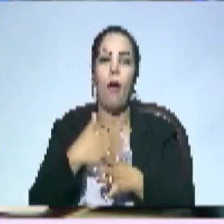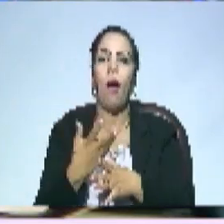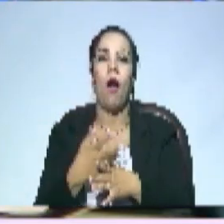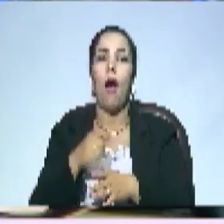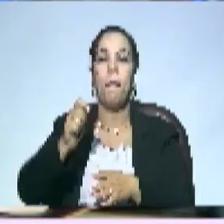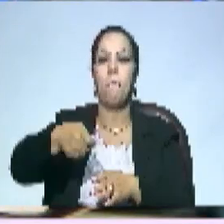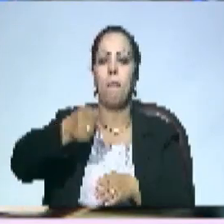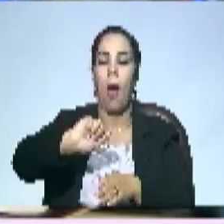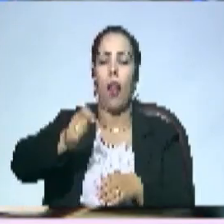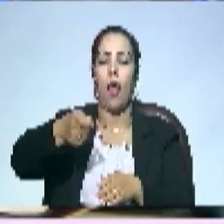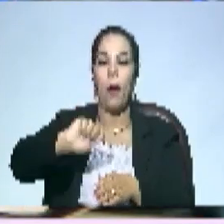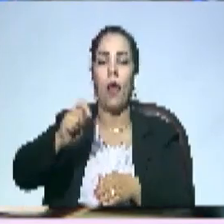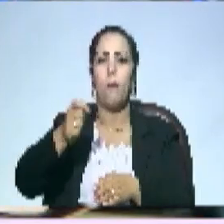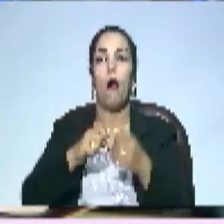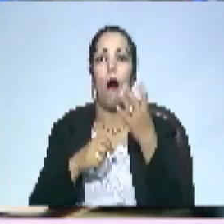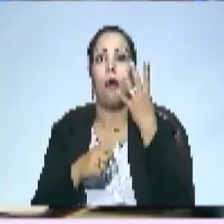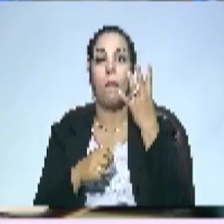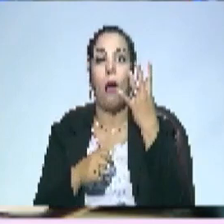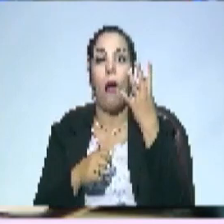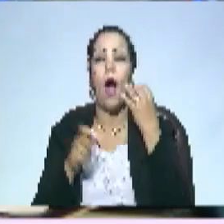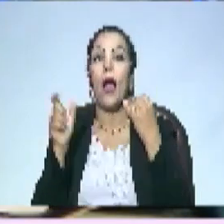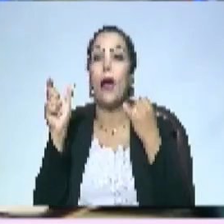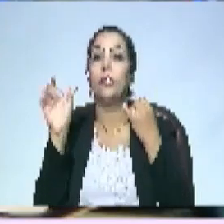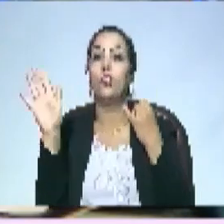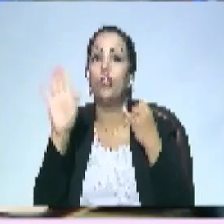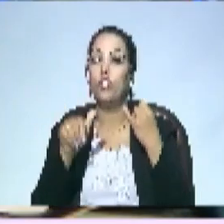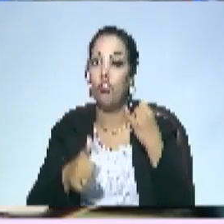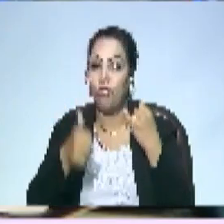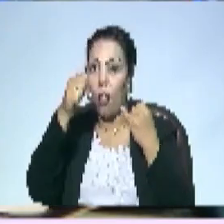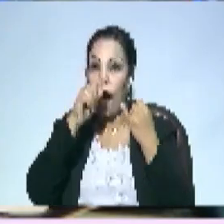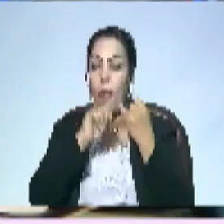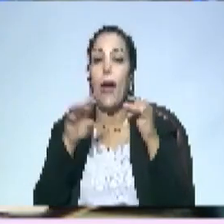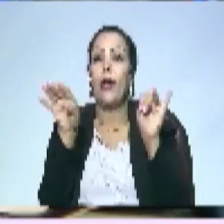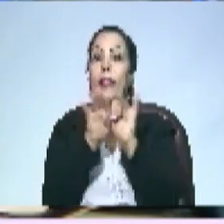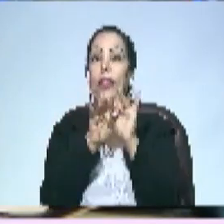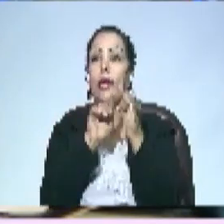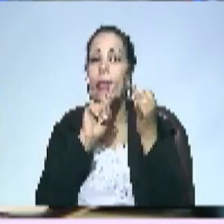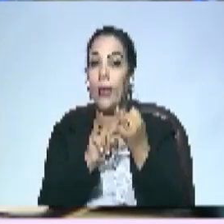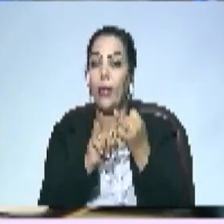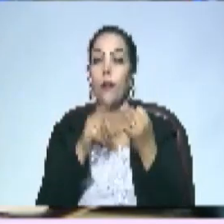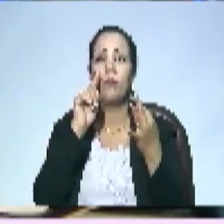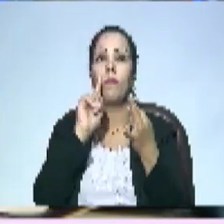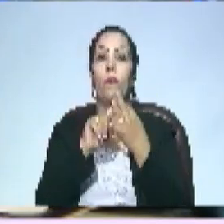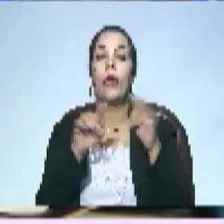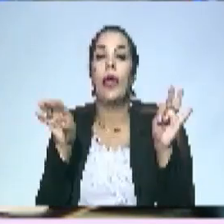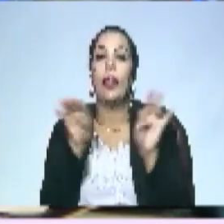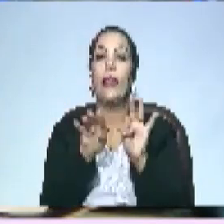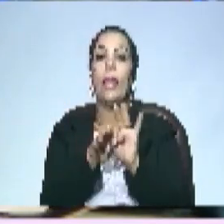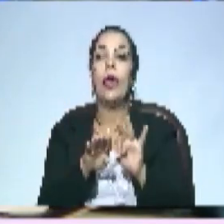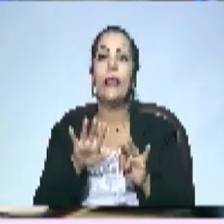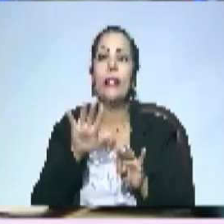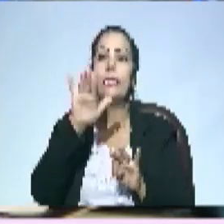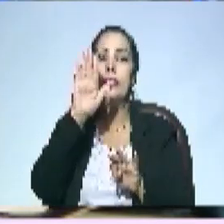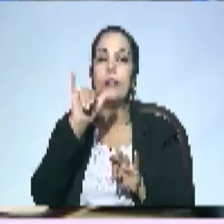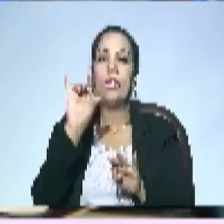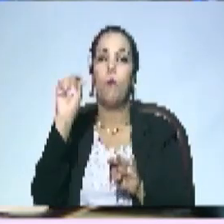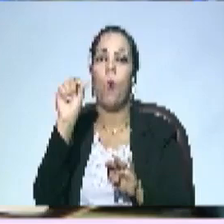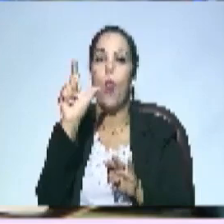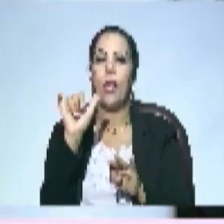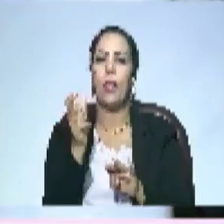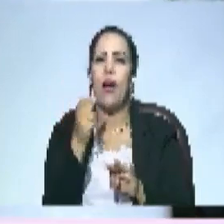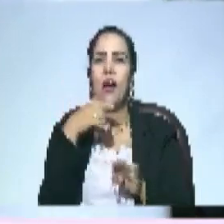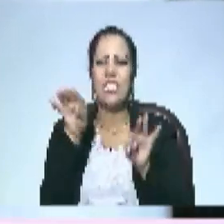أربع معالق، واحدة نشا، واحدة دقيق، واحدة دقيق سمولينا، وزودنا واحدة نشا عشان أنا عايزها تبقى ماسكة شوية